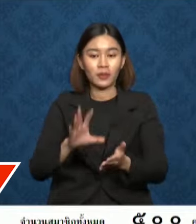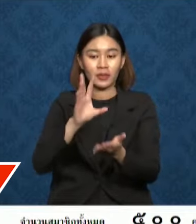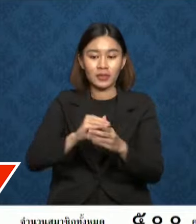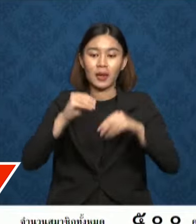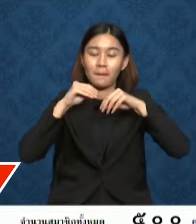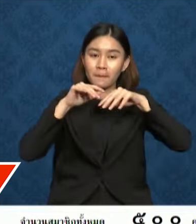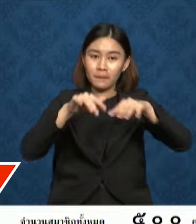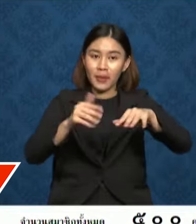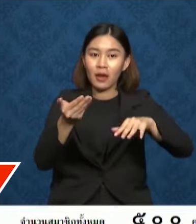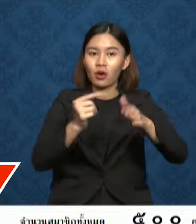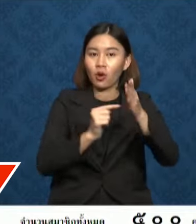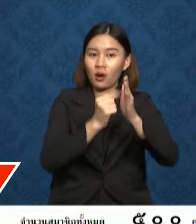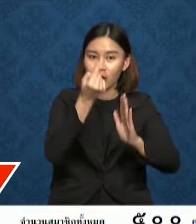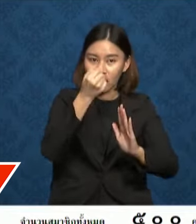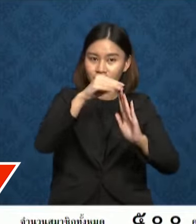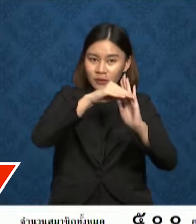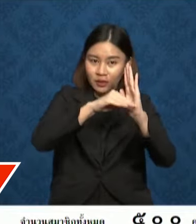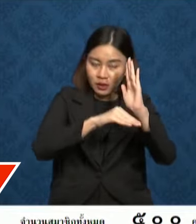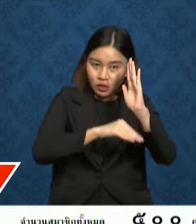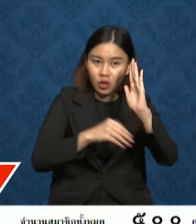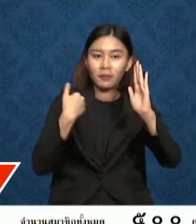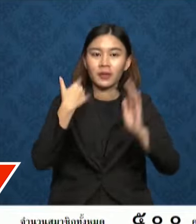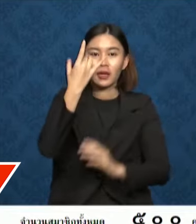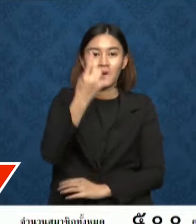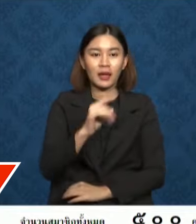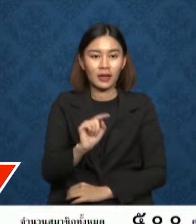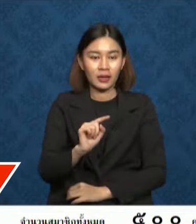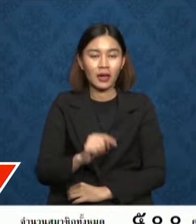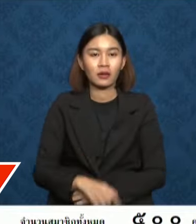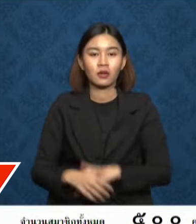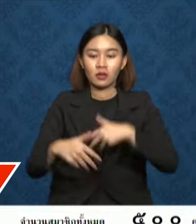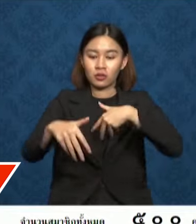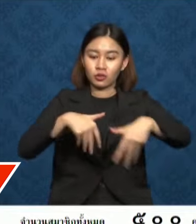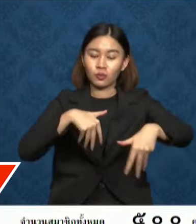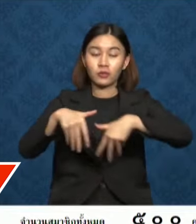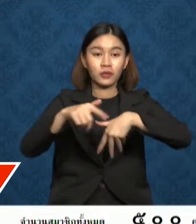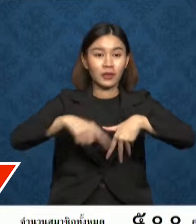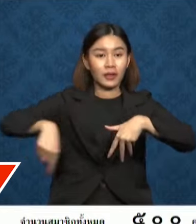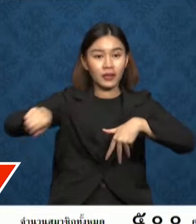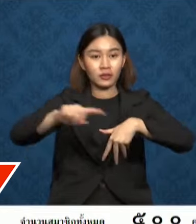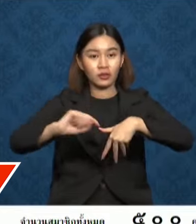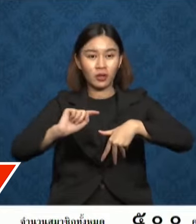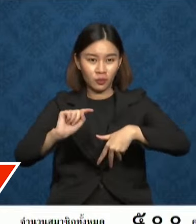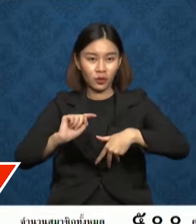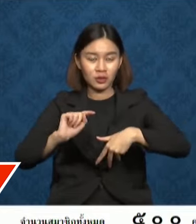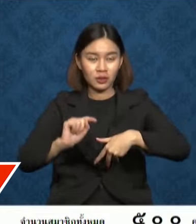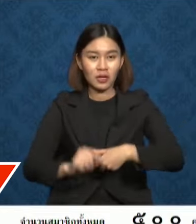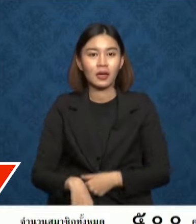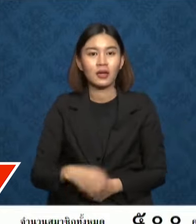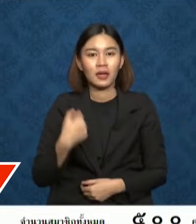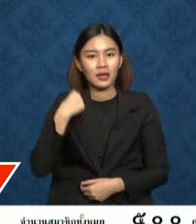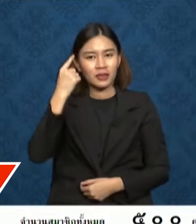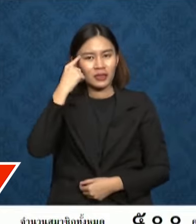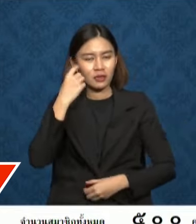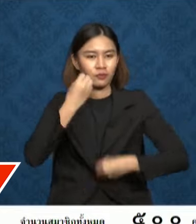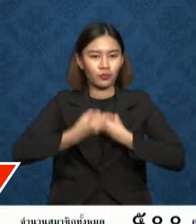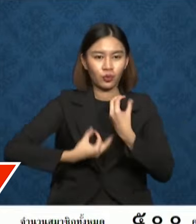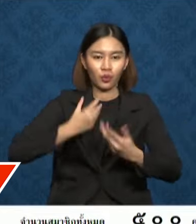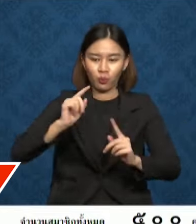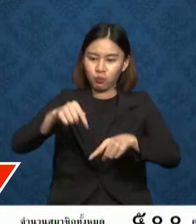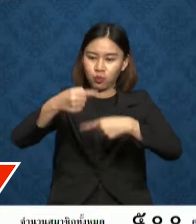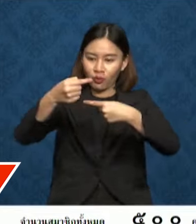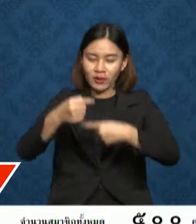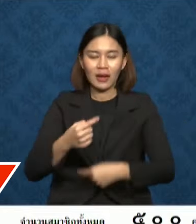เผยข้มลคำของตแต่ตนกบบกงบประมาณเกิดอะไรข้ครัพ่อแม่พี่น้องประชาชนสามารถเขาไปแดงความคิดความเห็น